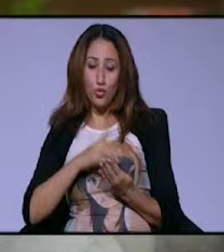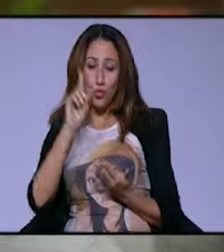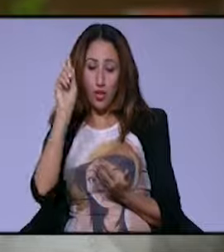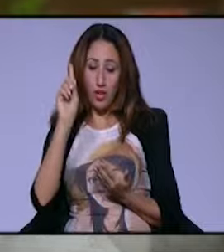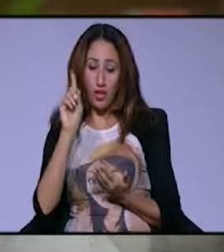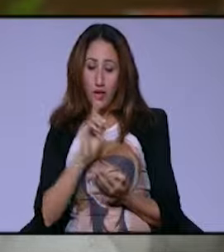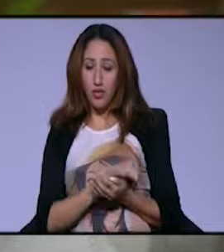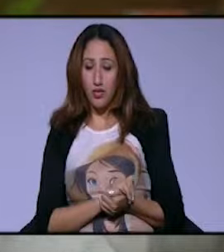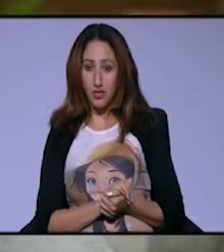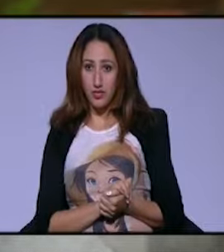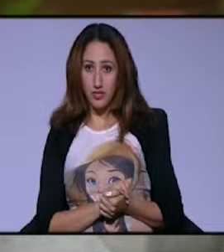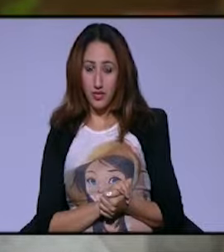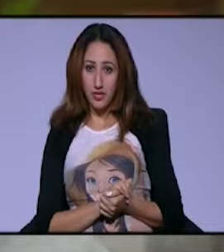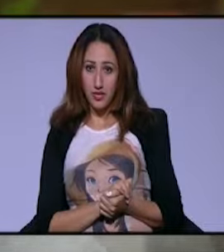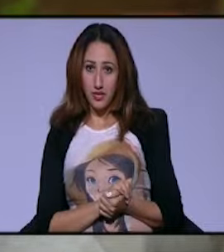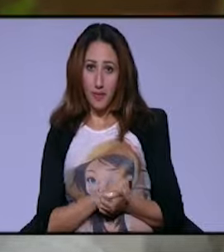رسول الله